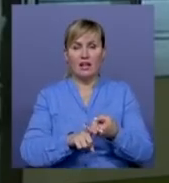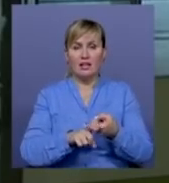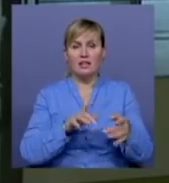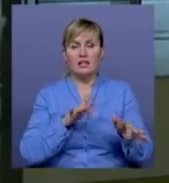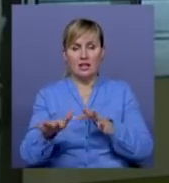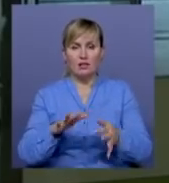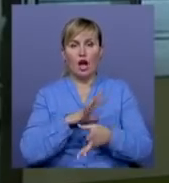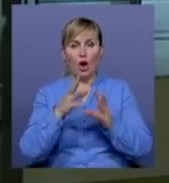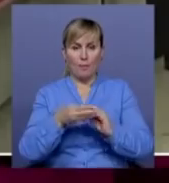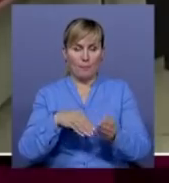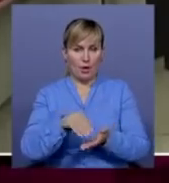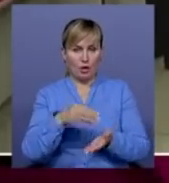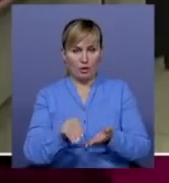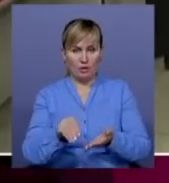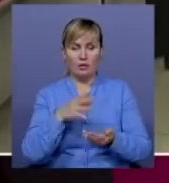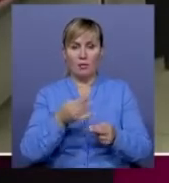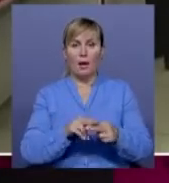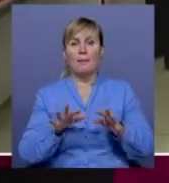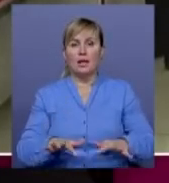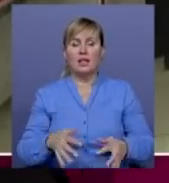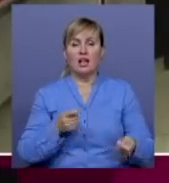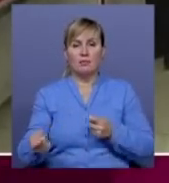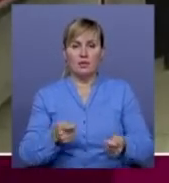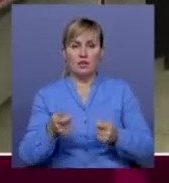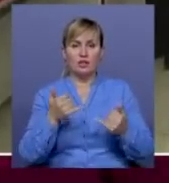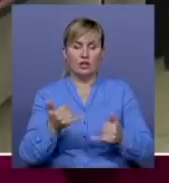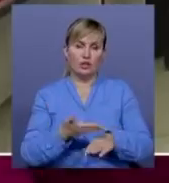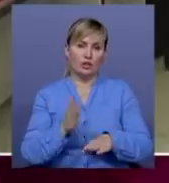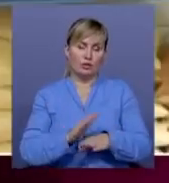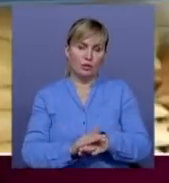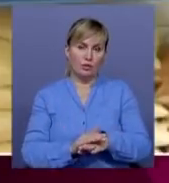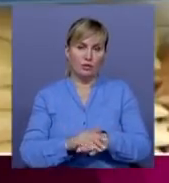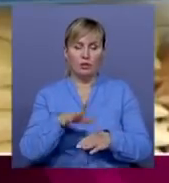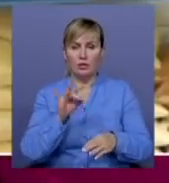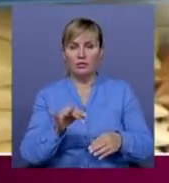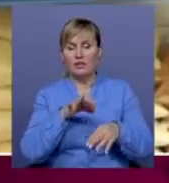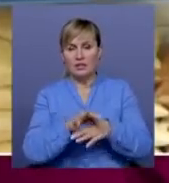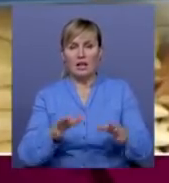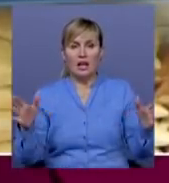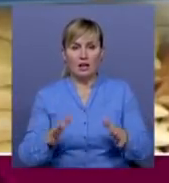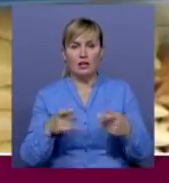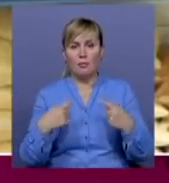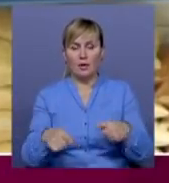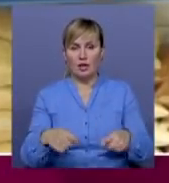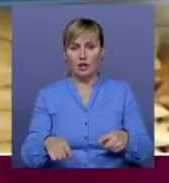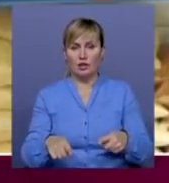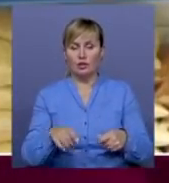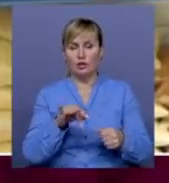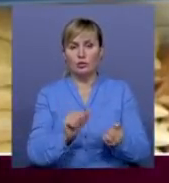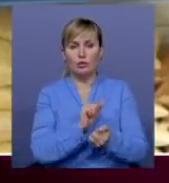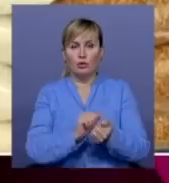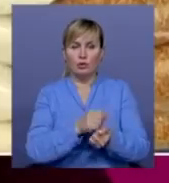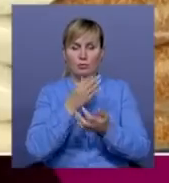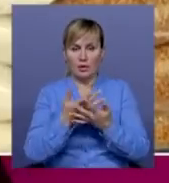действиями перекупщиков, поэтому в местной администрации пошли на крайние меры, введя временные ограничения на продажу сыпучих и сухих